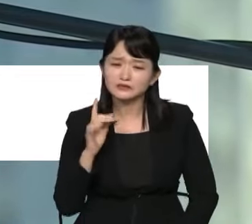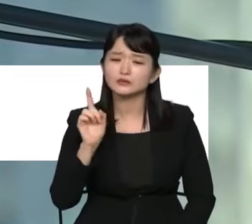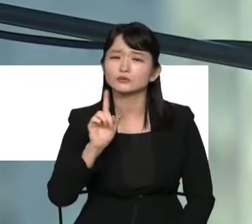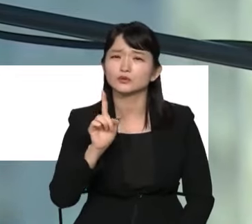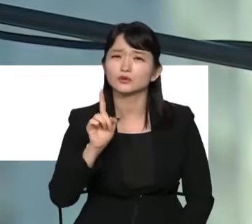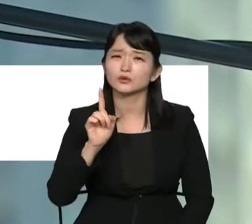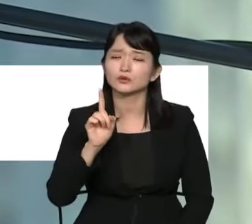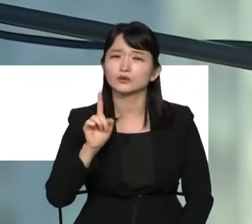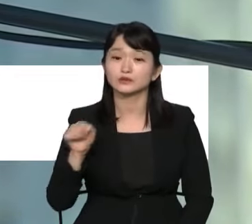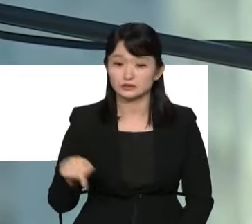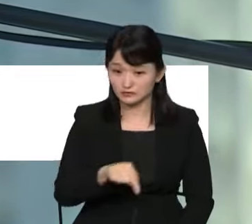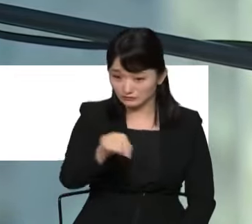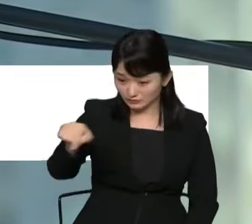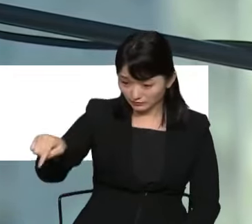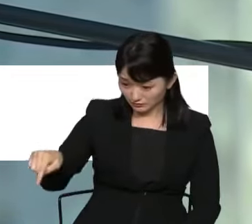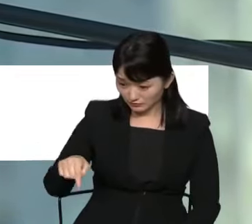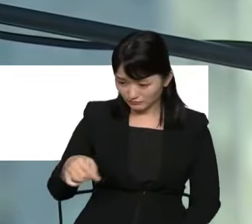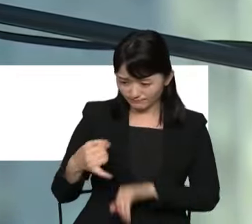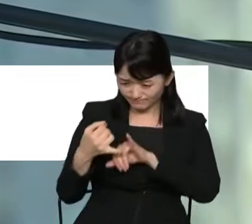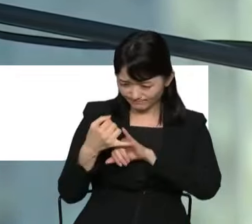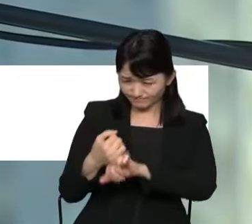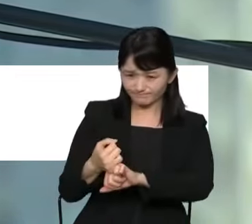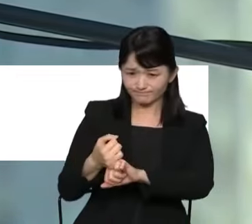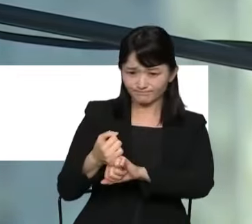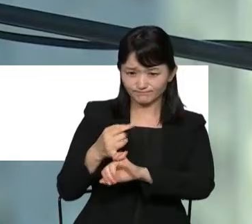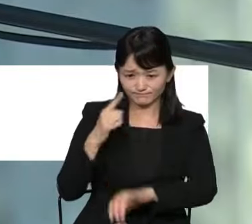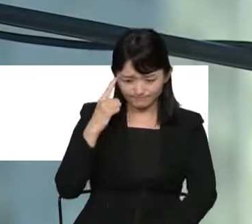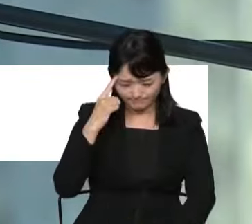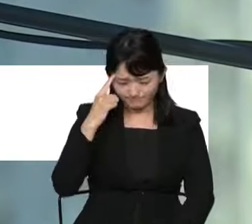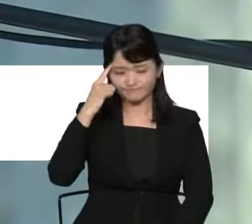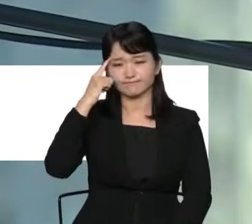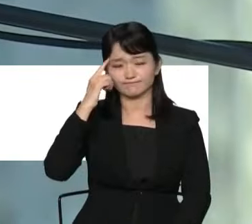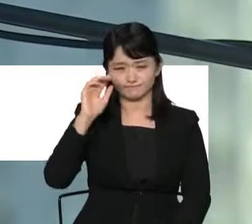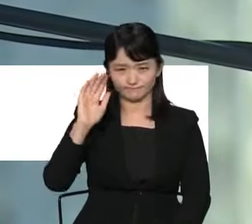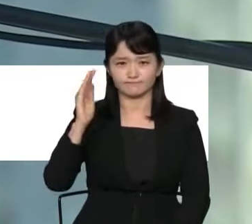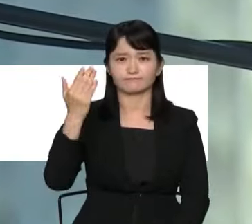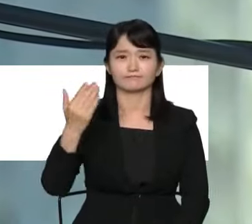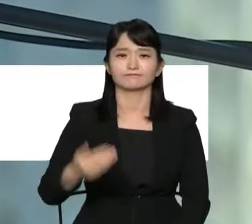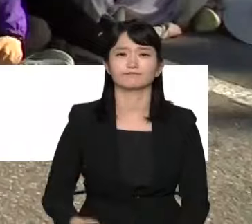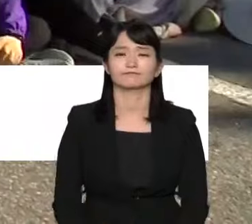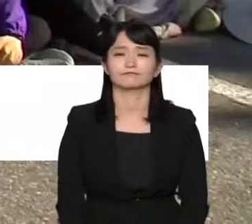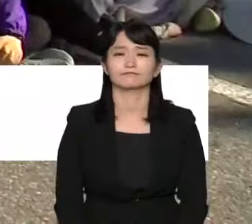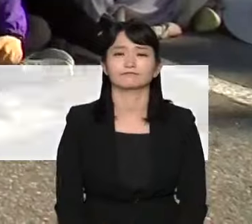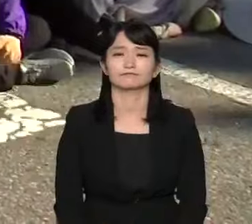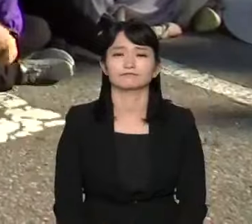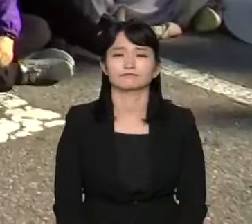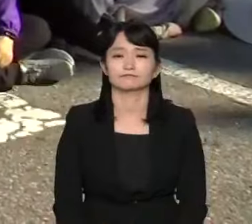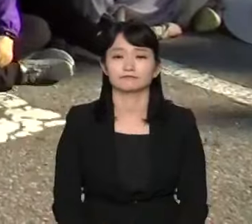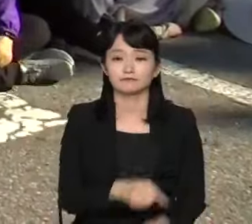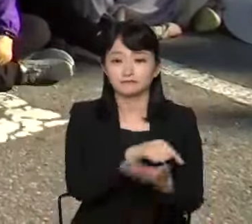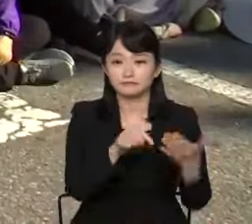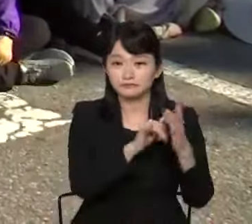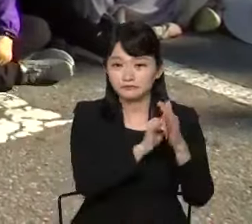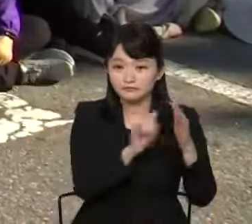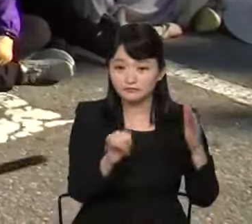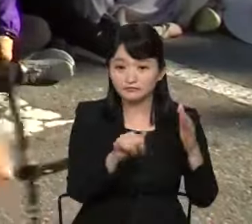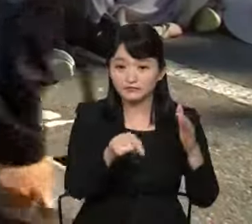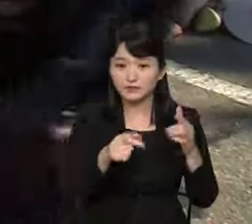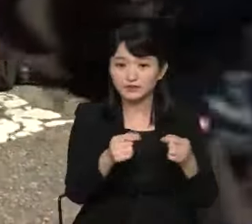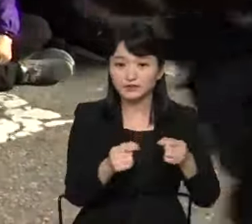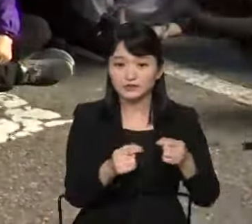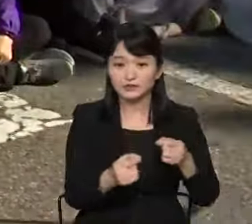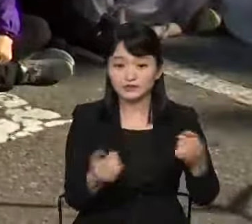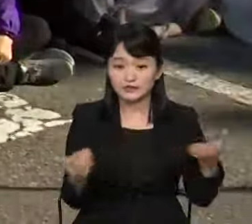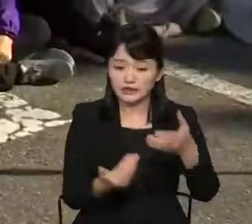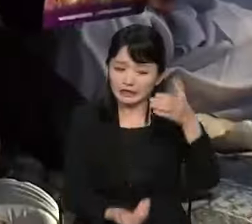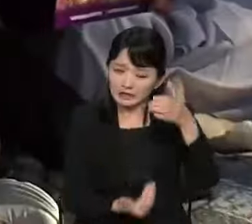무엇인지 그들은 반드시 깨달아야 합니다. 유가족들은 이 같은 참사가 또